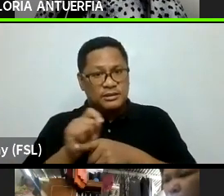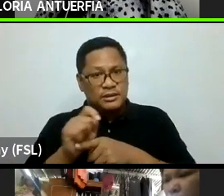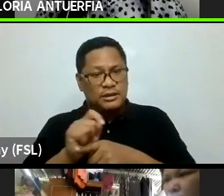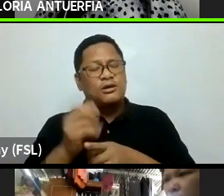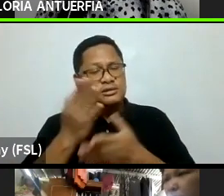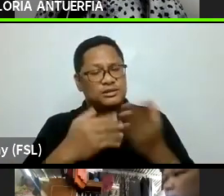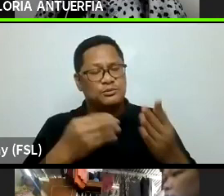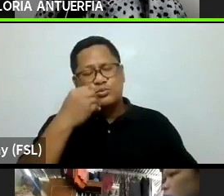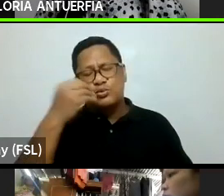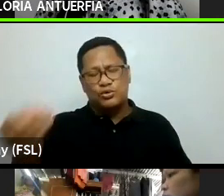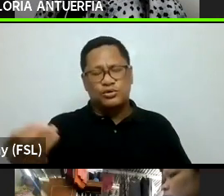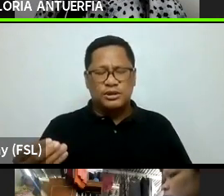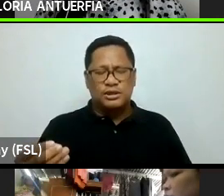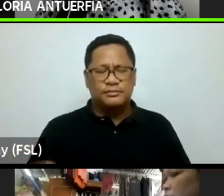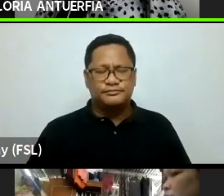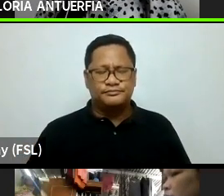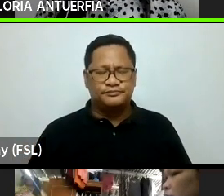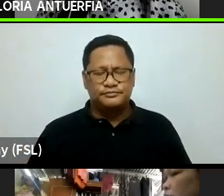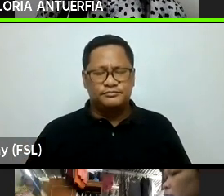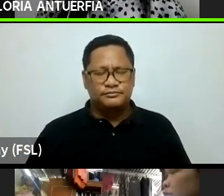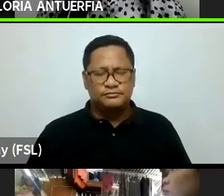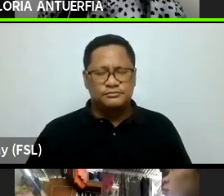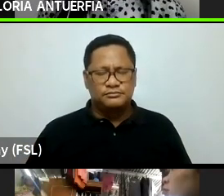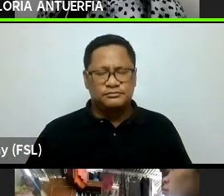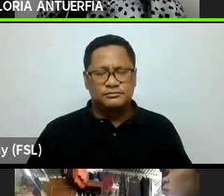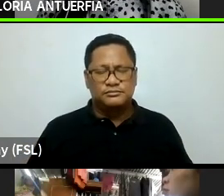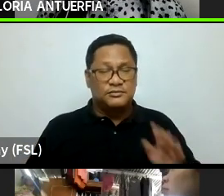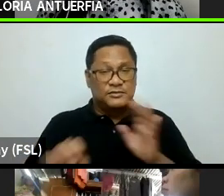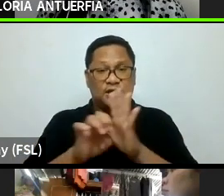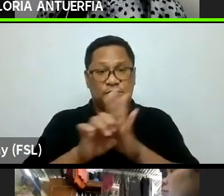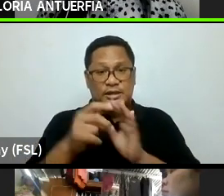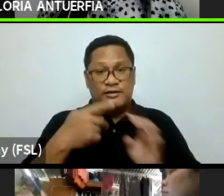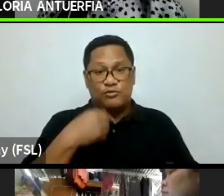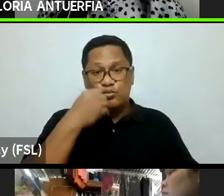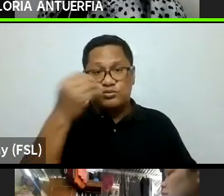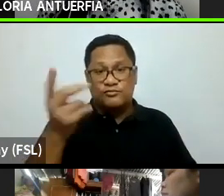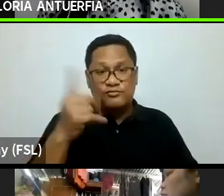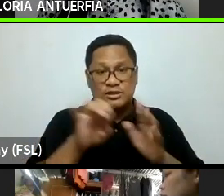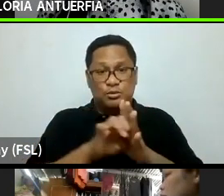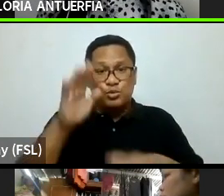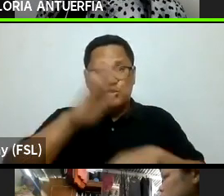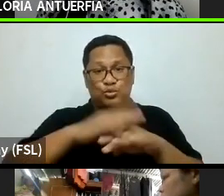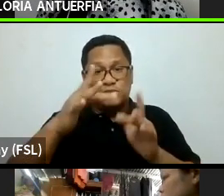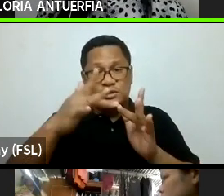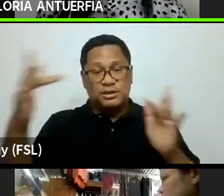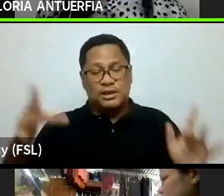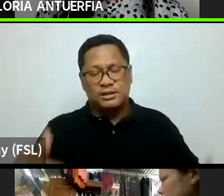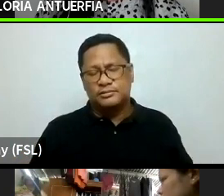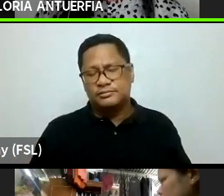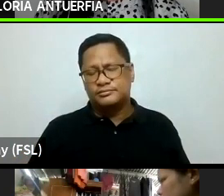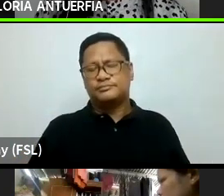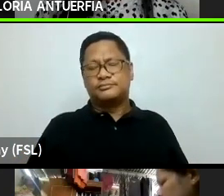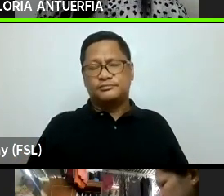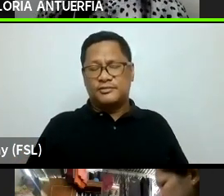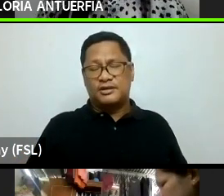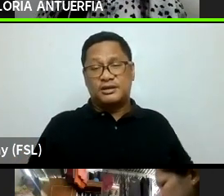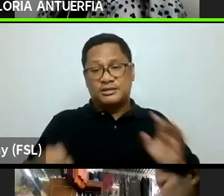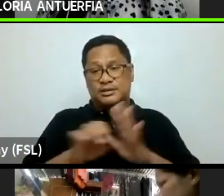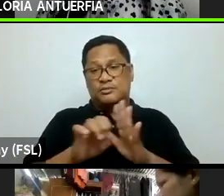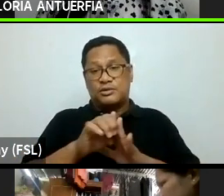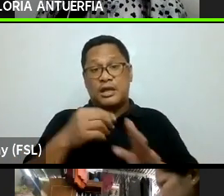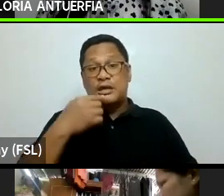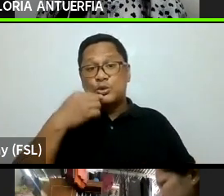nag-order, made to order, pag kami order sila sa akin. Then pagka sa online naman, halimbawa o-order ako ng ano ng